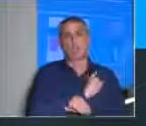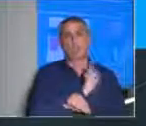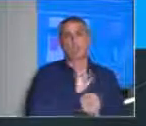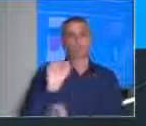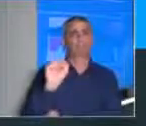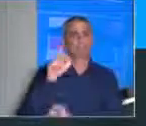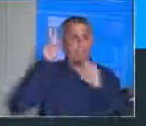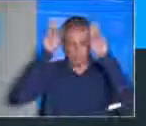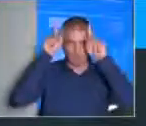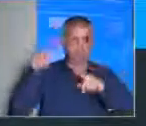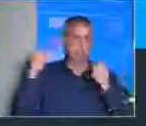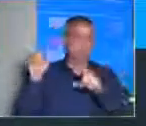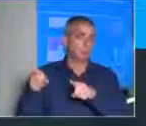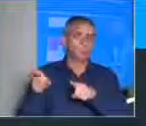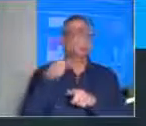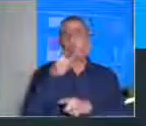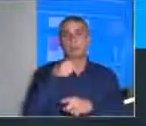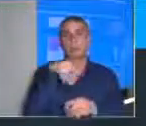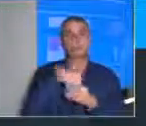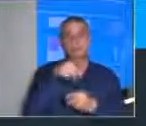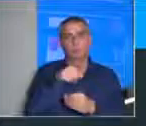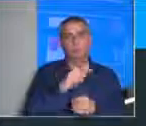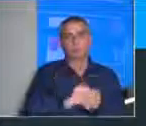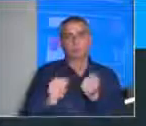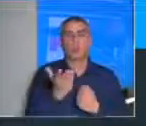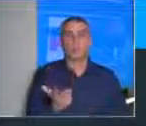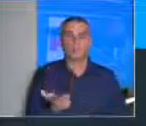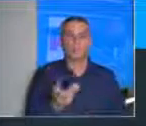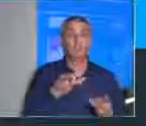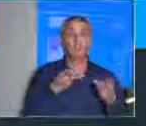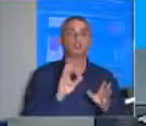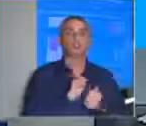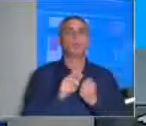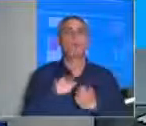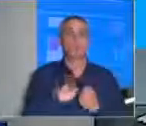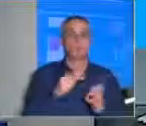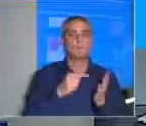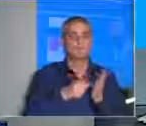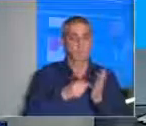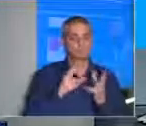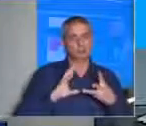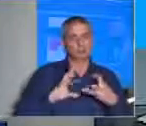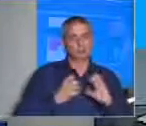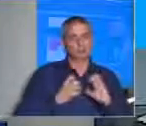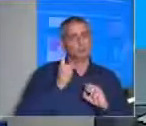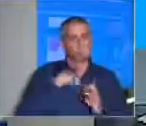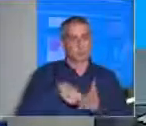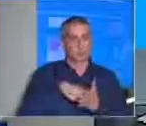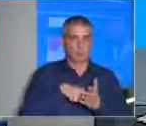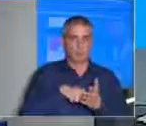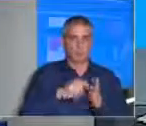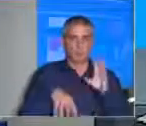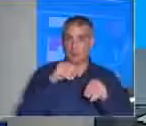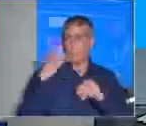לדמוקרטים, האלקטורים בצד של הדמוקרטים. את ההצבעה שלך מוחקת אותה. השיטה מוחקת אותך, ולכן יש פה עיוות שצריך לתקן. עכשיו